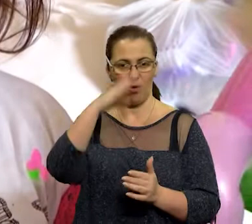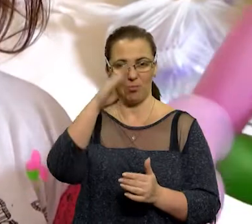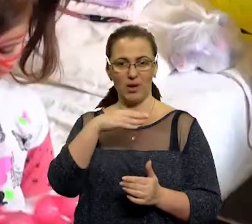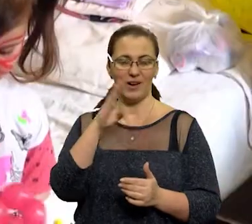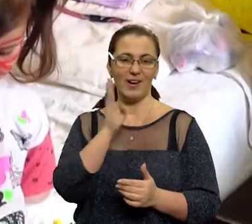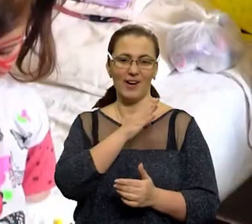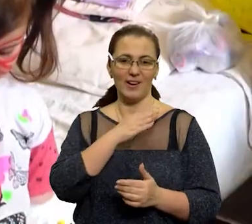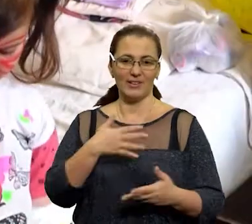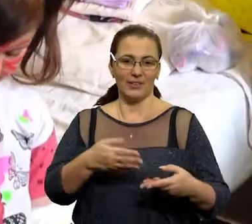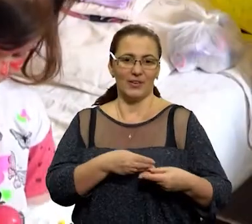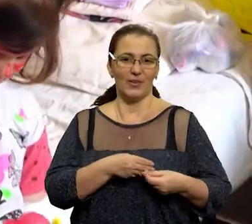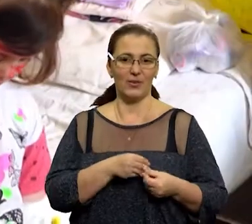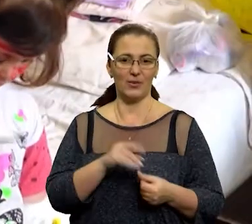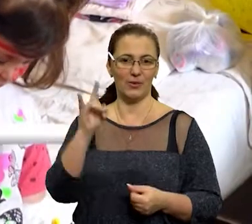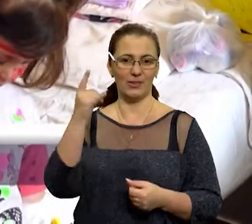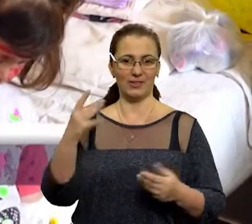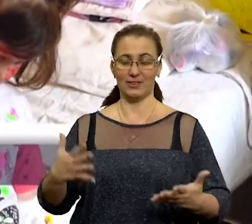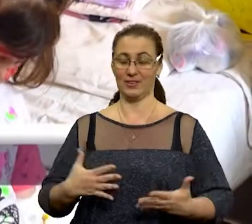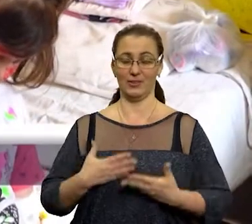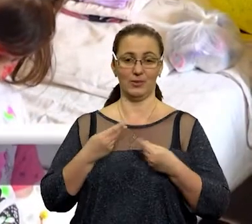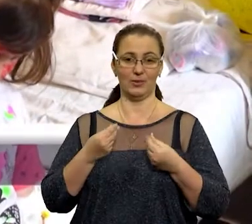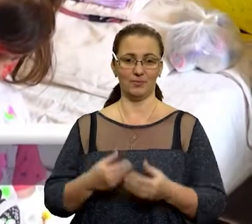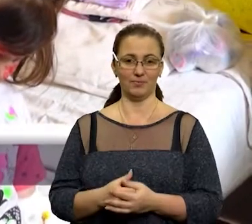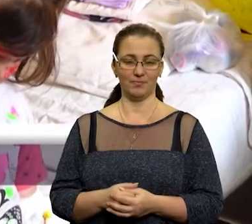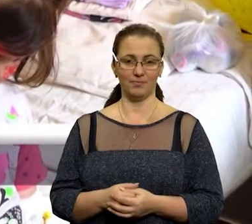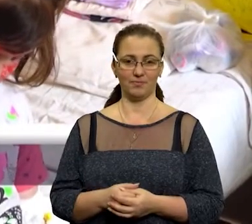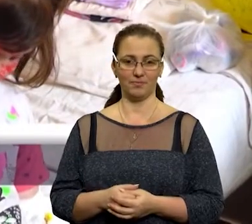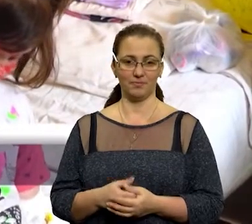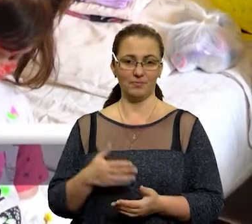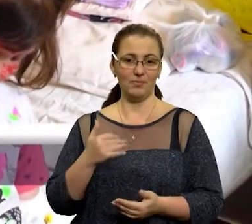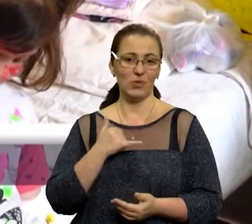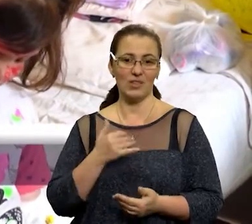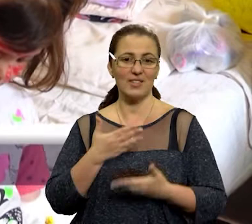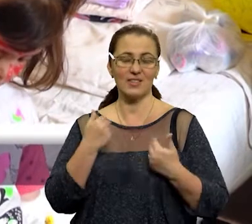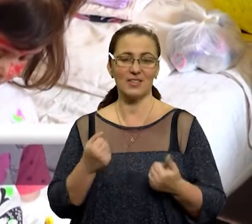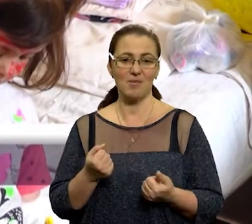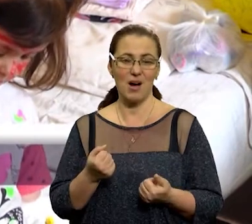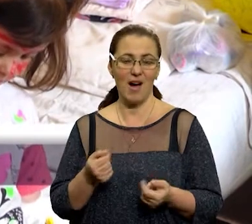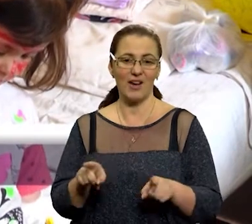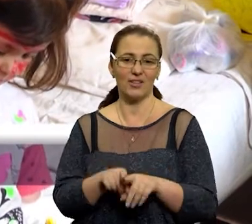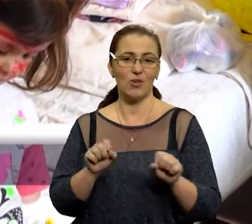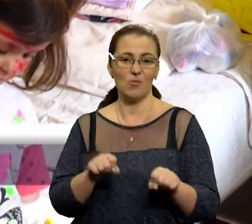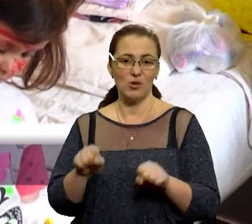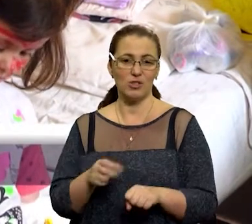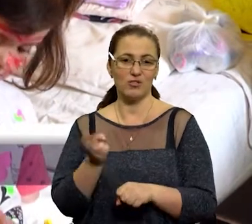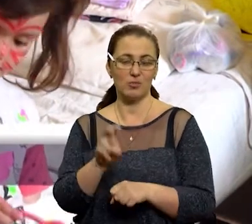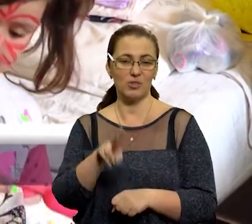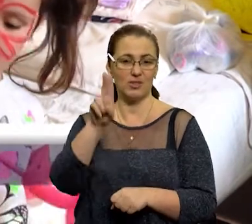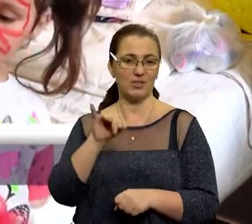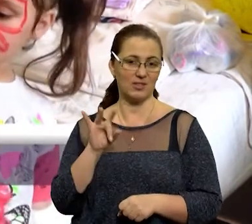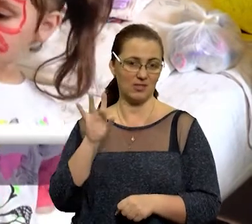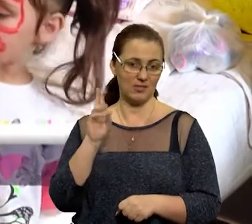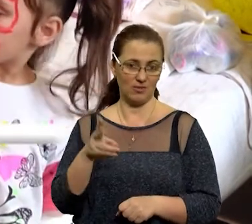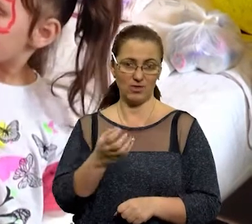діти захоплені. Ми з села, тому у нас такого можливості нема сходити в цирк, клоунів вона не бачила. І тому вона